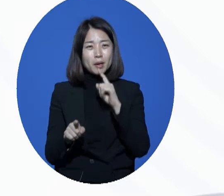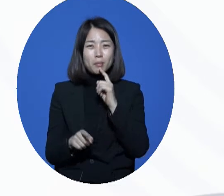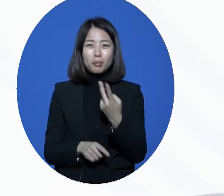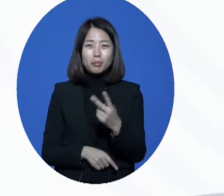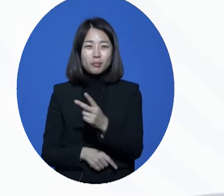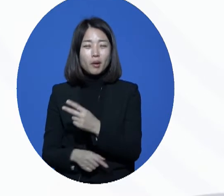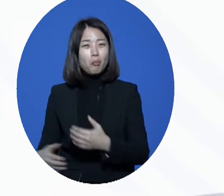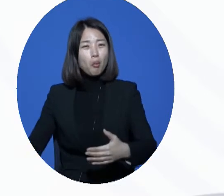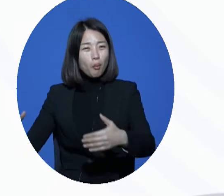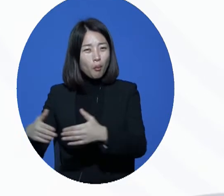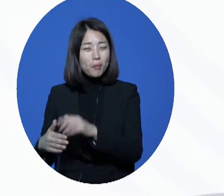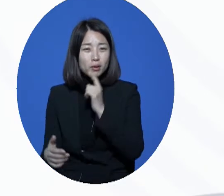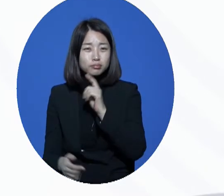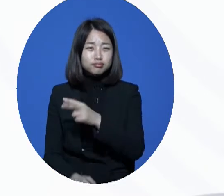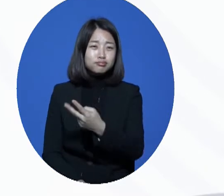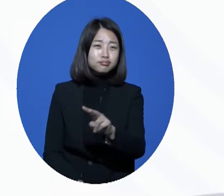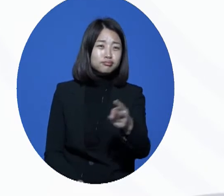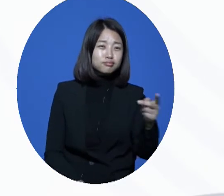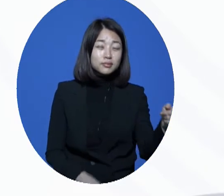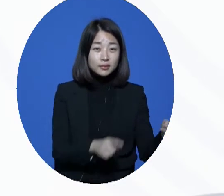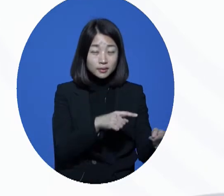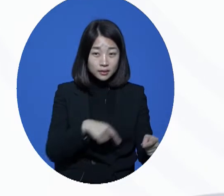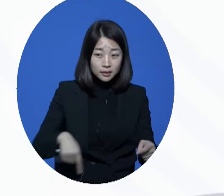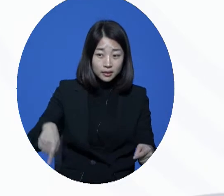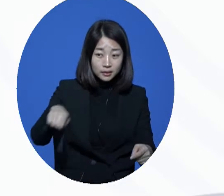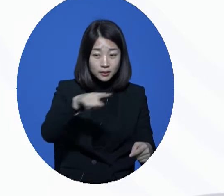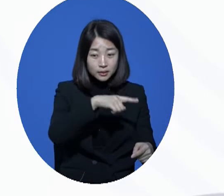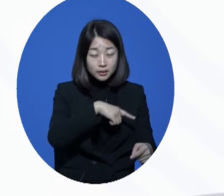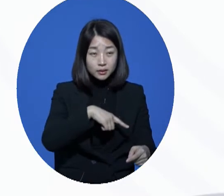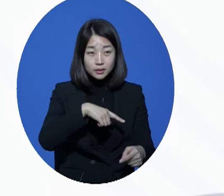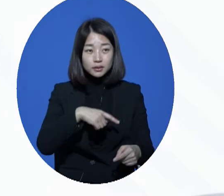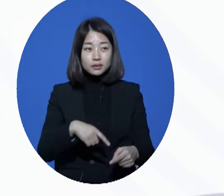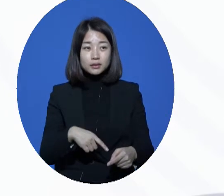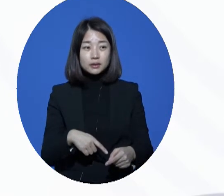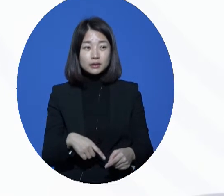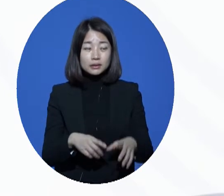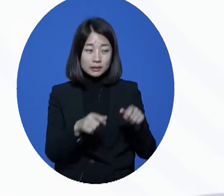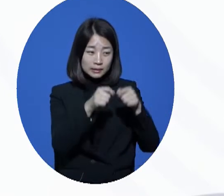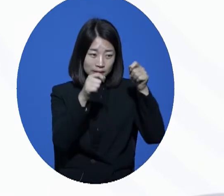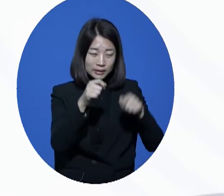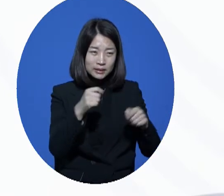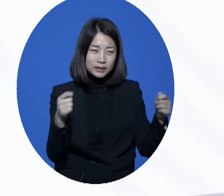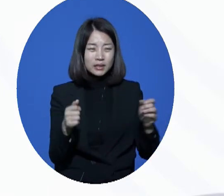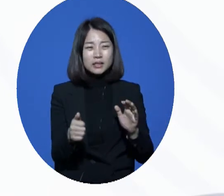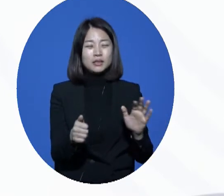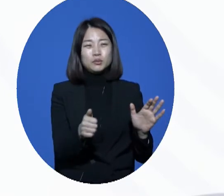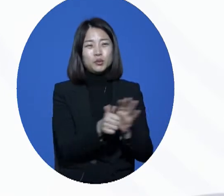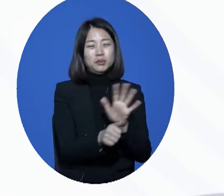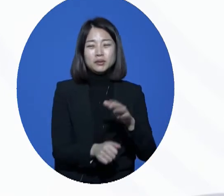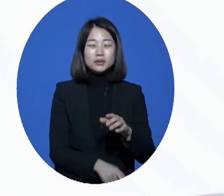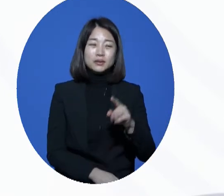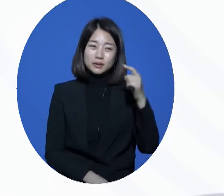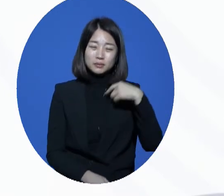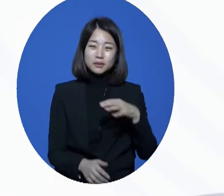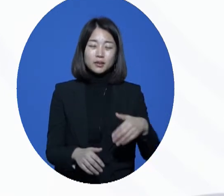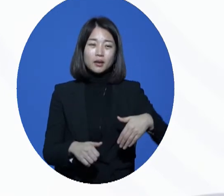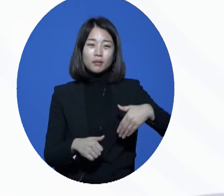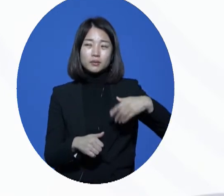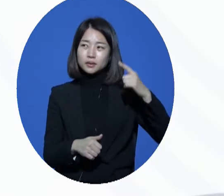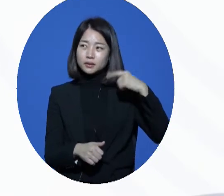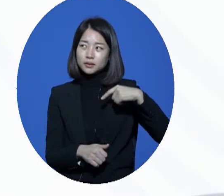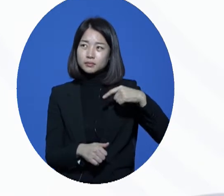얘기했든 포용이라고 얘기했든 무슨 이야기를 했든지 간에 가장 본래의 모습이 드러났다. 돌봄의 가장 본래의 모습이 드러났다라고